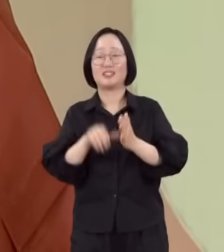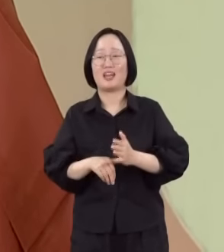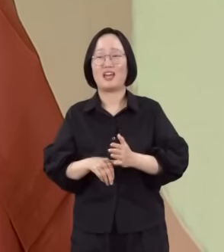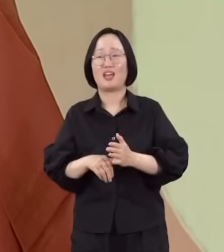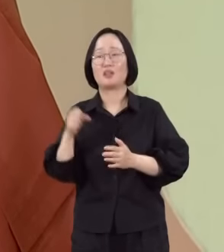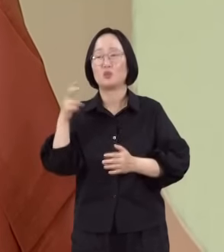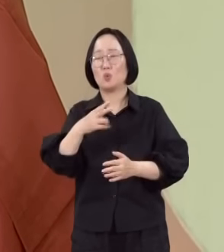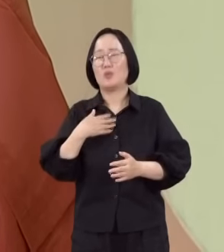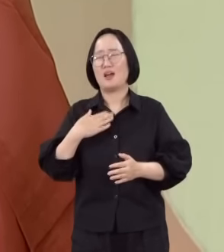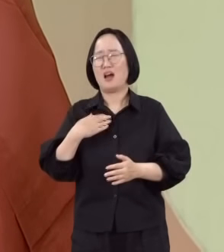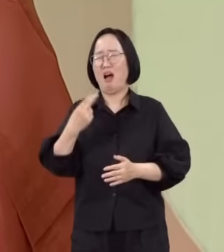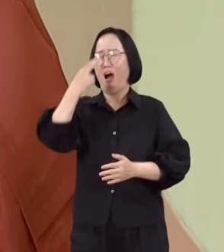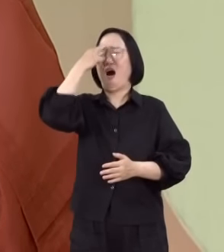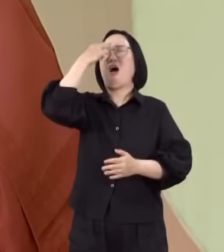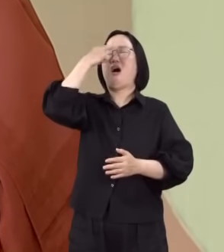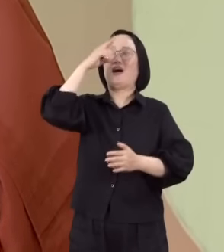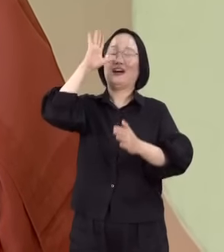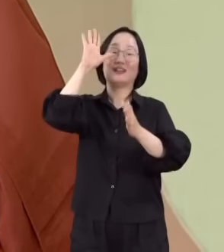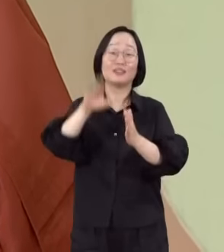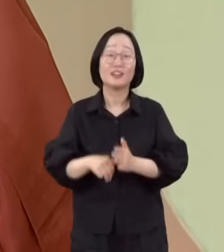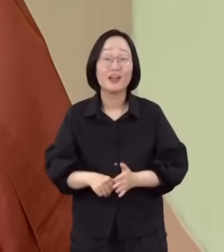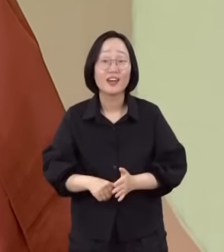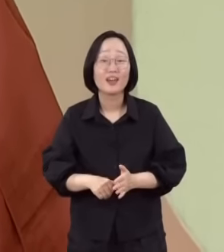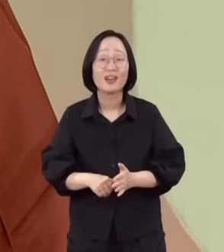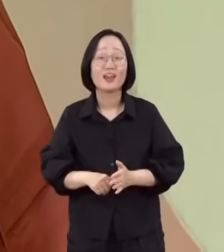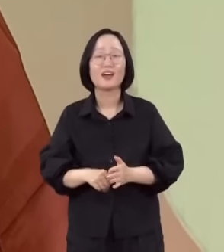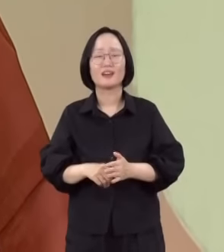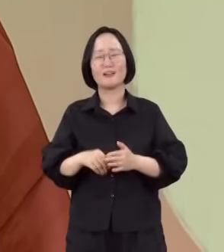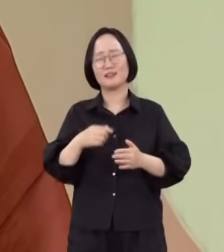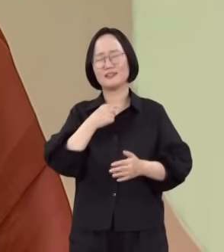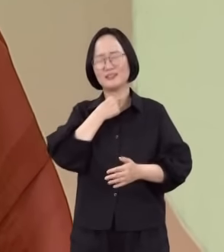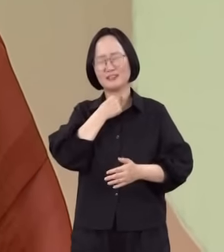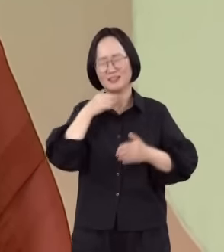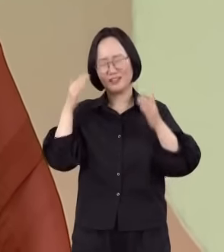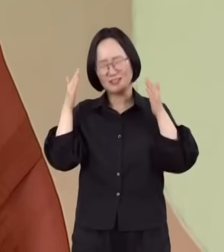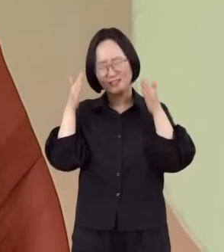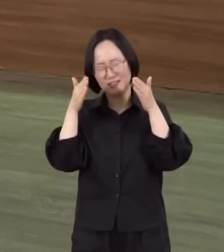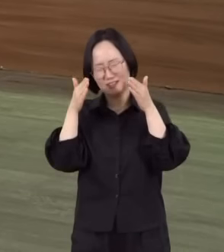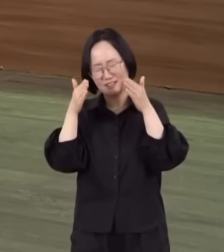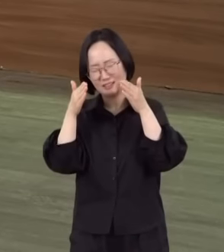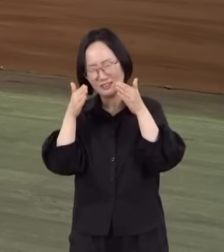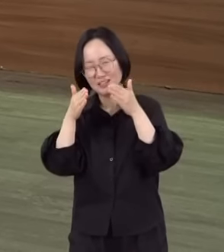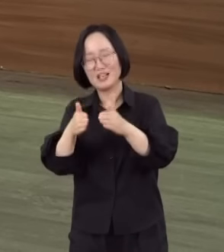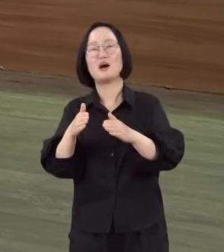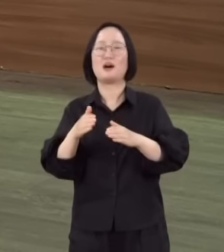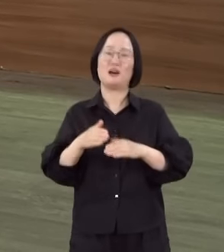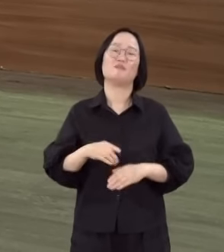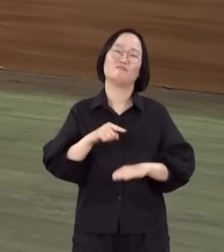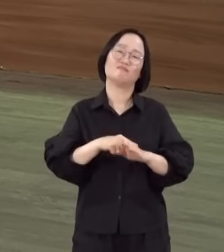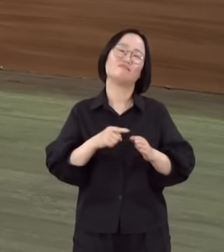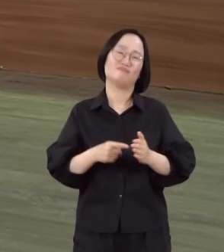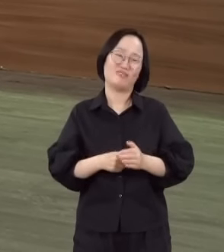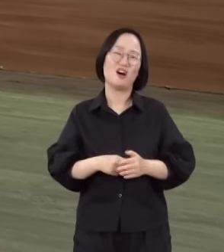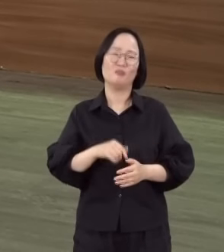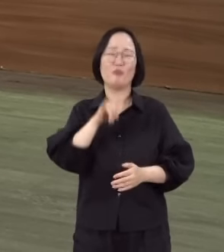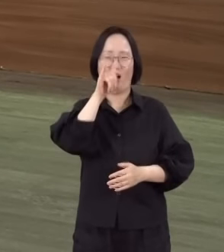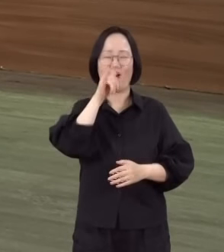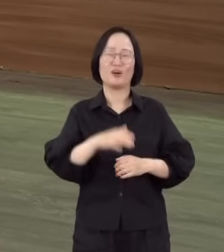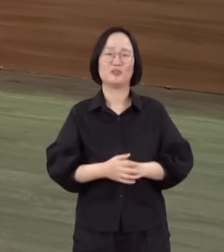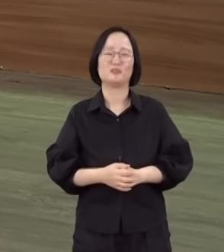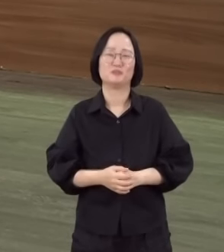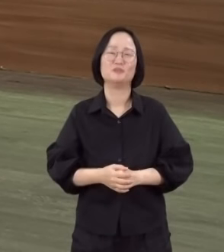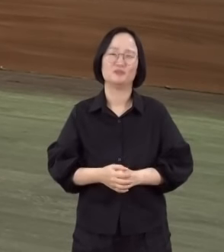벽을 만났을 때 오히려 간절한 마음이 들더라고요 그래서 저도 그때 기도한